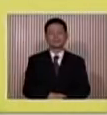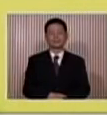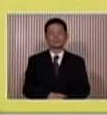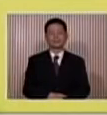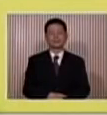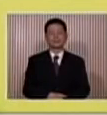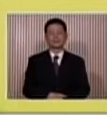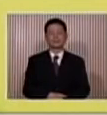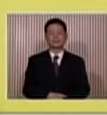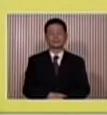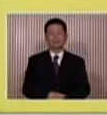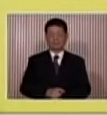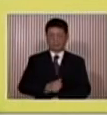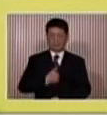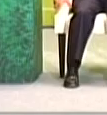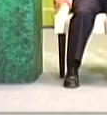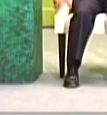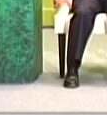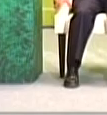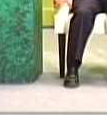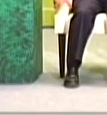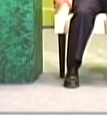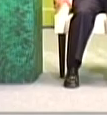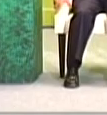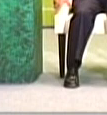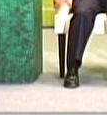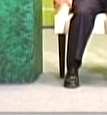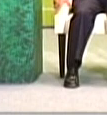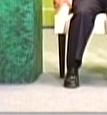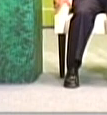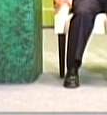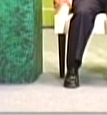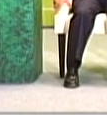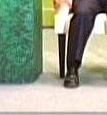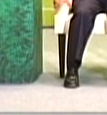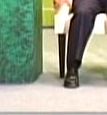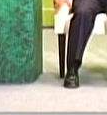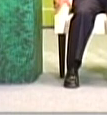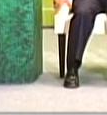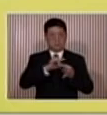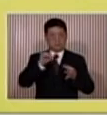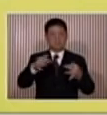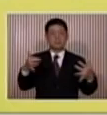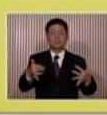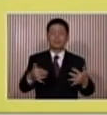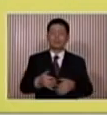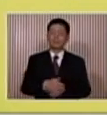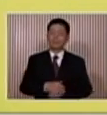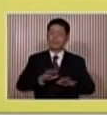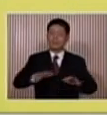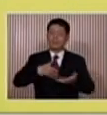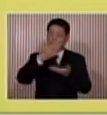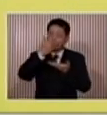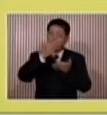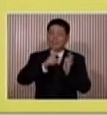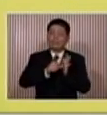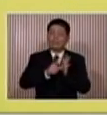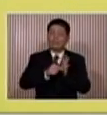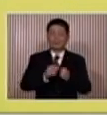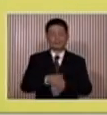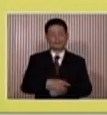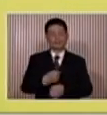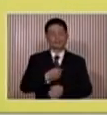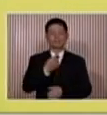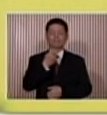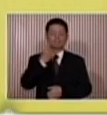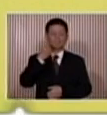支持的文宣，无聊阁讲苏贞昌民调悬是国民党动用龙溪会做选，让苏贞昌挡袂掉。其实看伫港党同志的